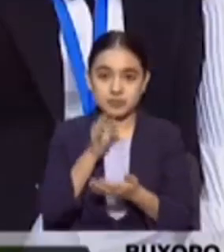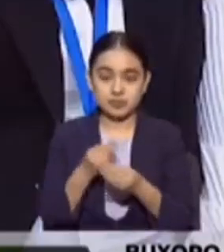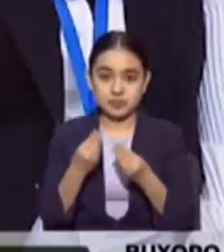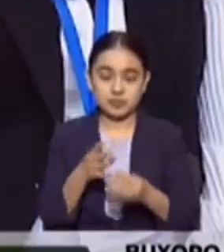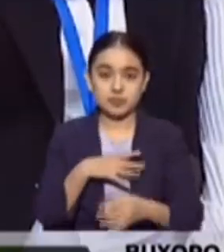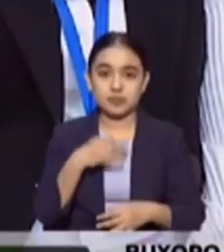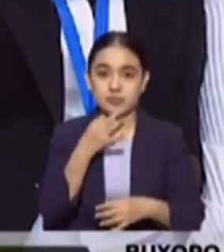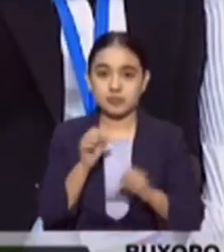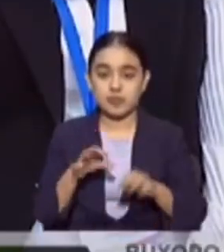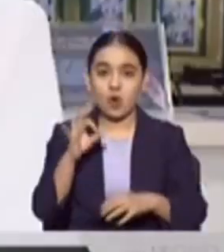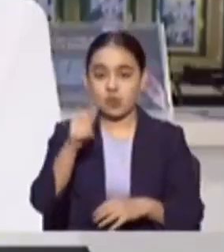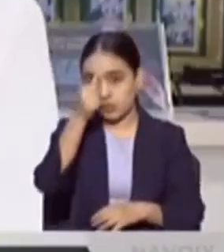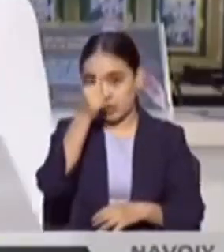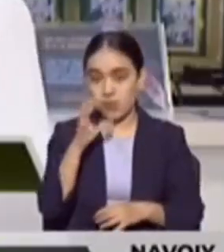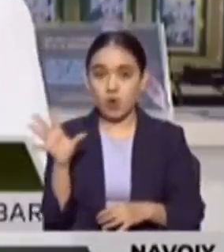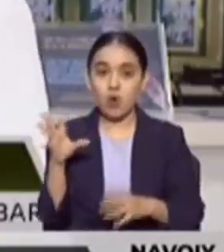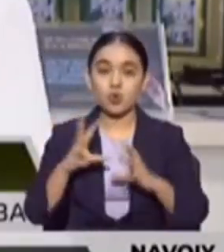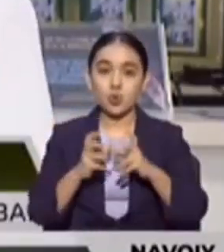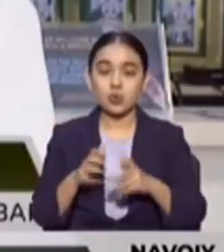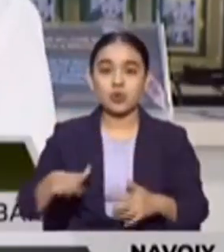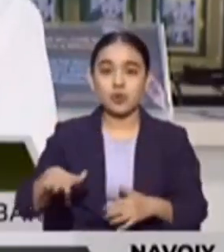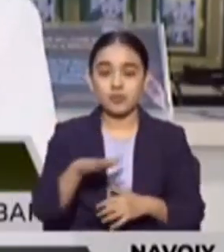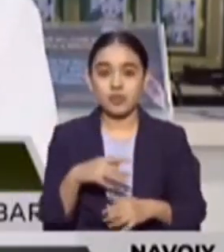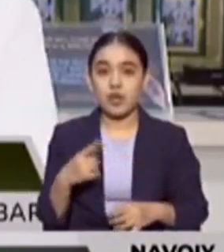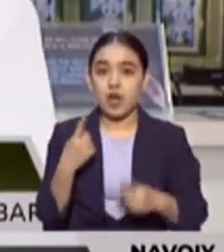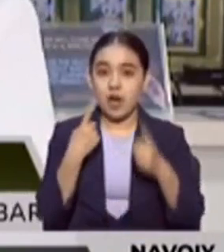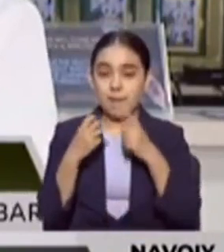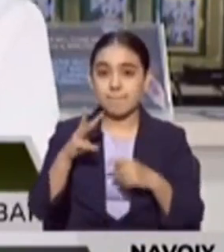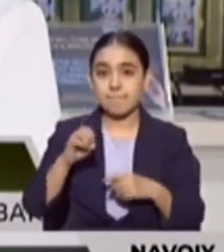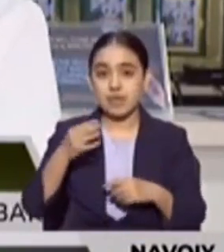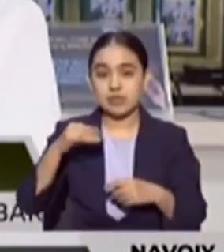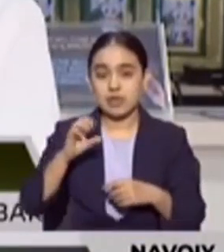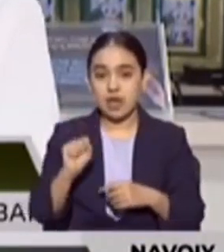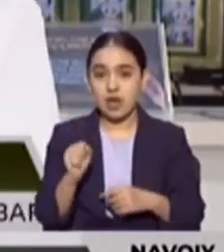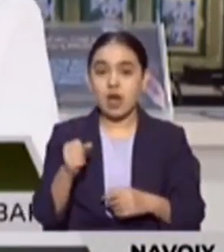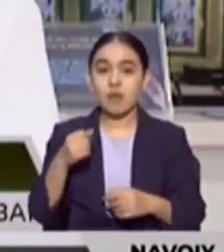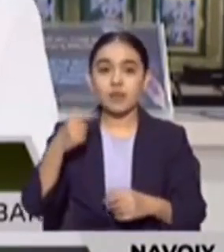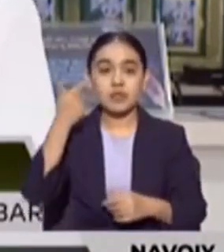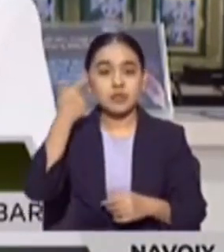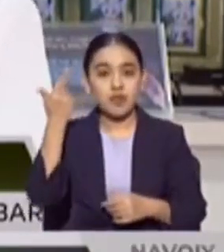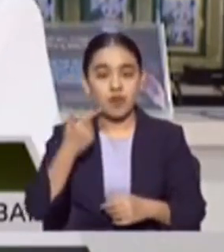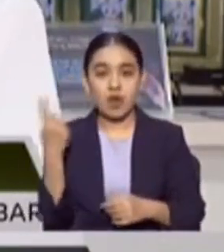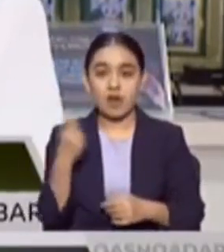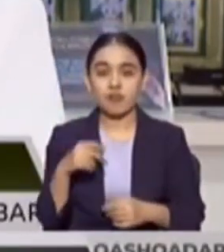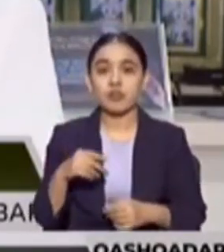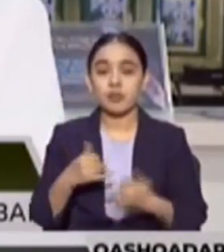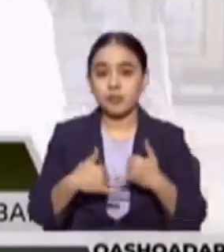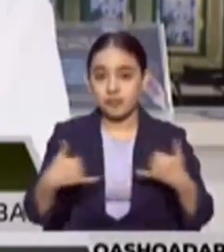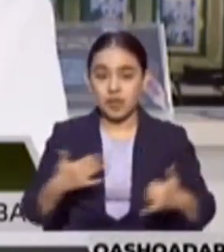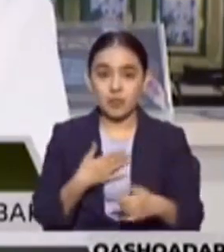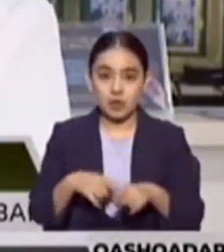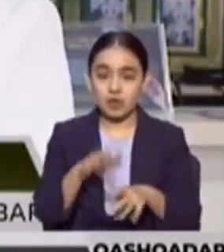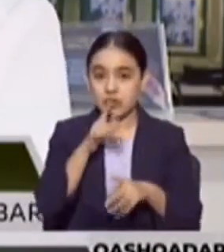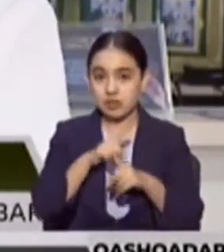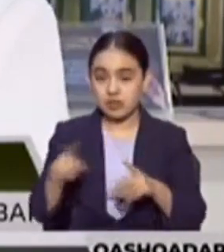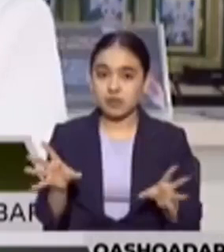bo'ldi deyish mumkin. Oktyabr oyida dunyo bo'ylab axborot va media savodxonligi haftaligi nishonlanadi. Bizga ham